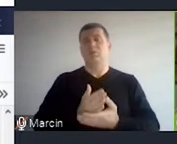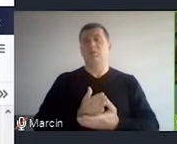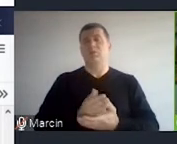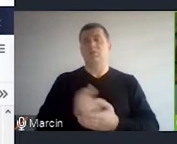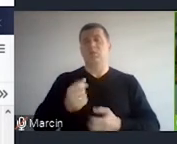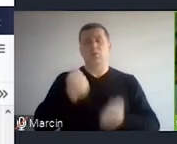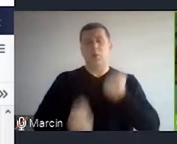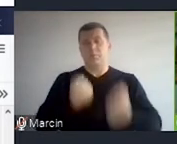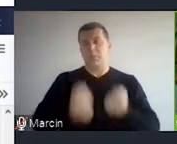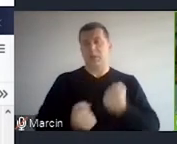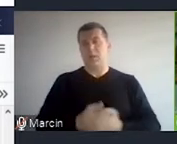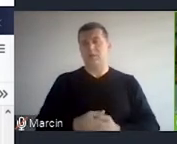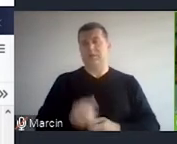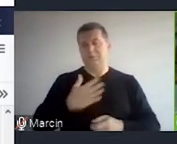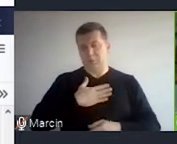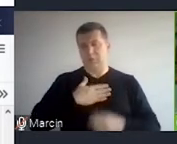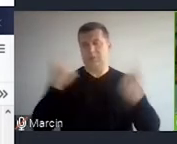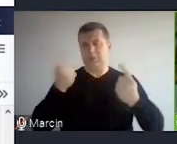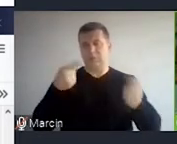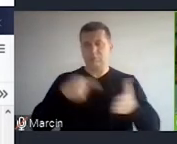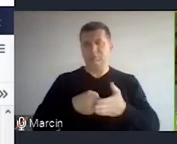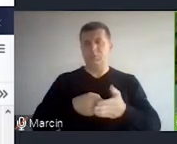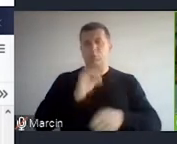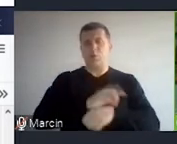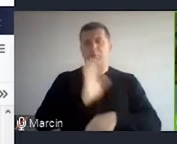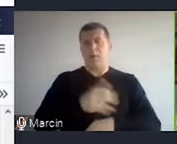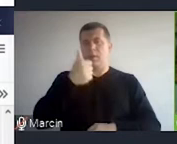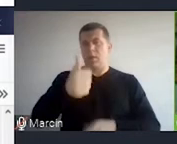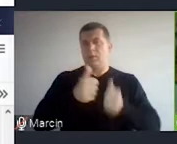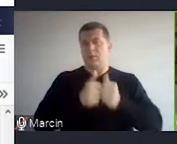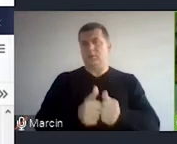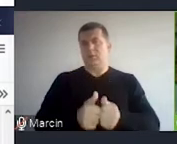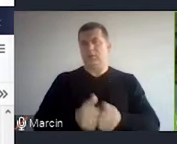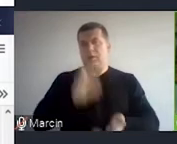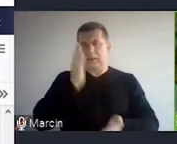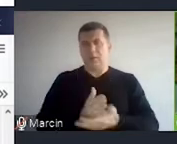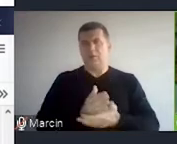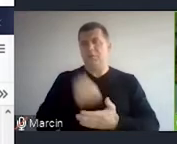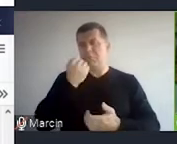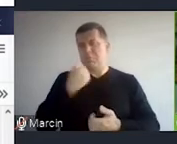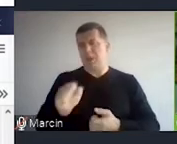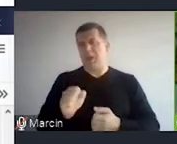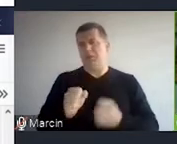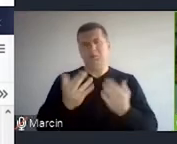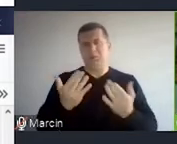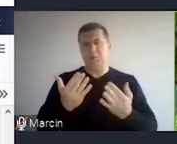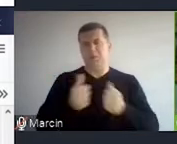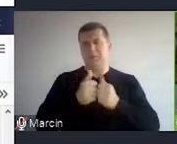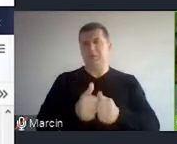dalej mamy już tylko komplikacje. Zdarzyło mi się spotkać projekty, które miały jedno zadanie, tylko to bardzo proste konstrukcyjnie